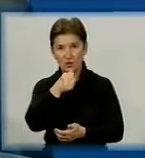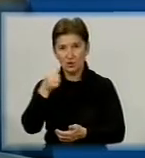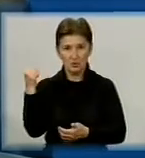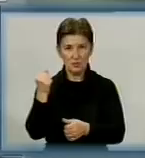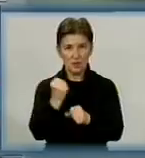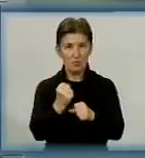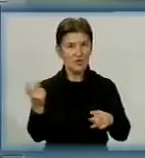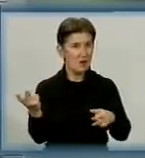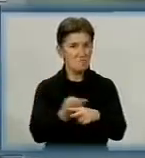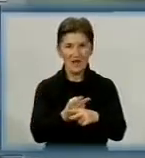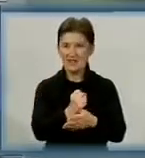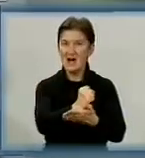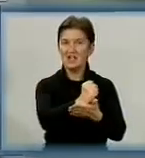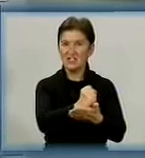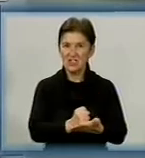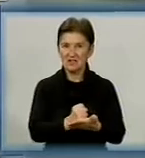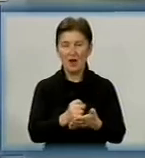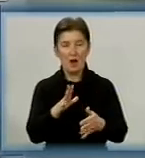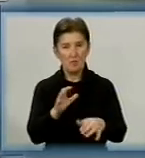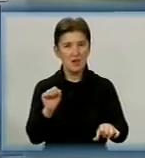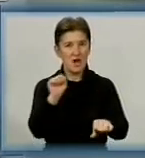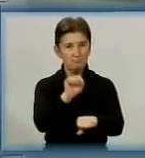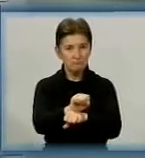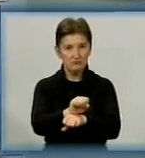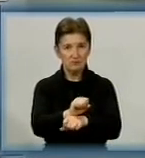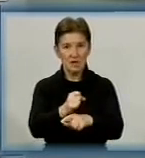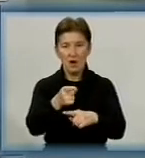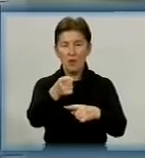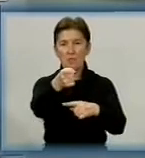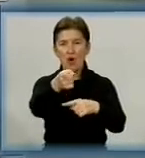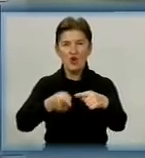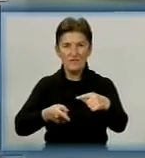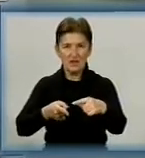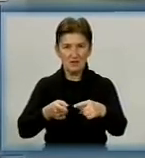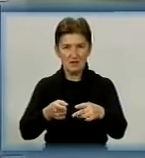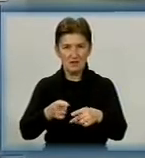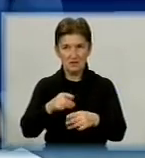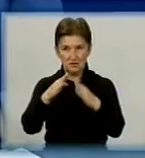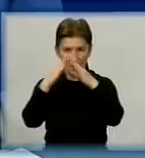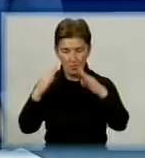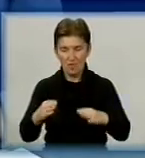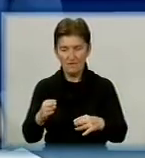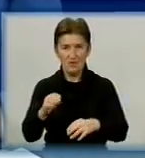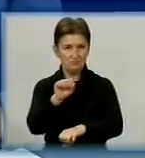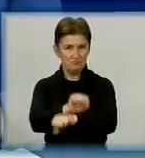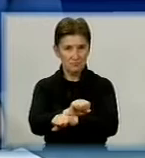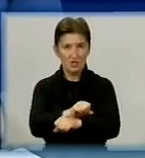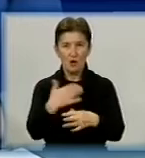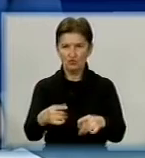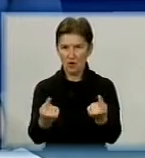резерва, и было несколько останов, и мы пол поселка отопление заканчивалось. Мы там же отремонтировали,